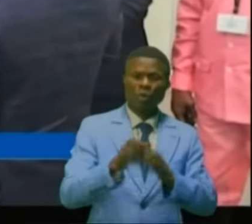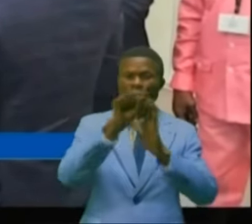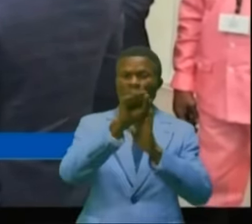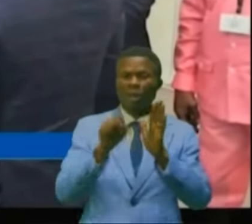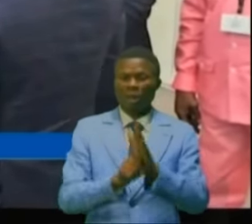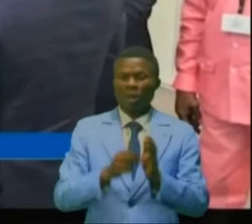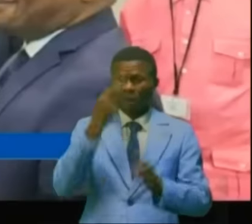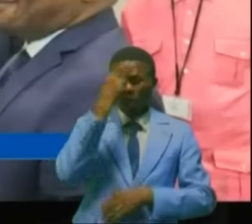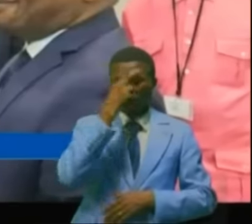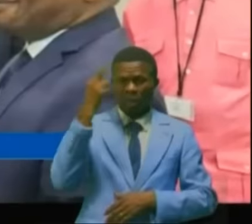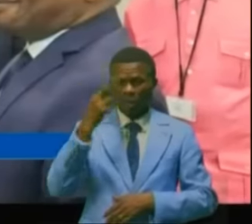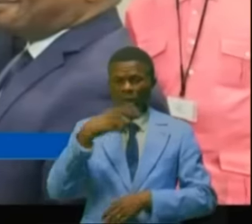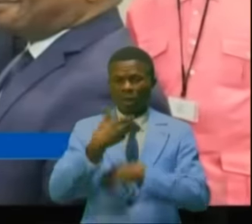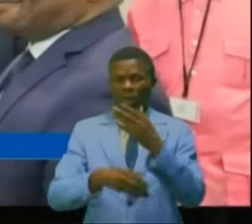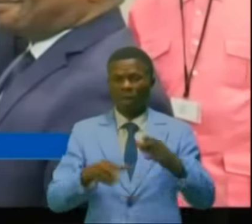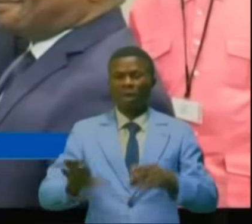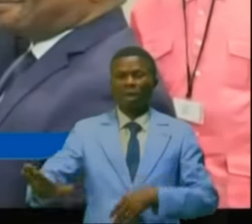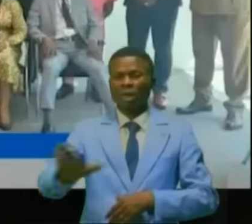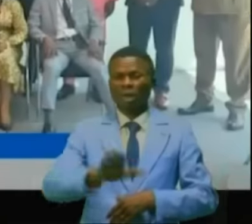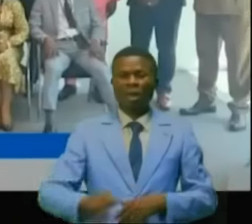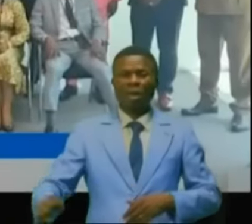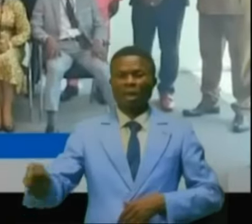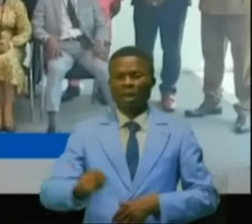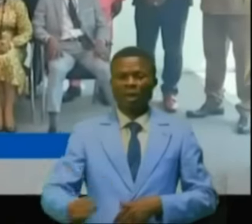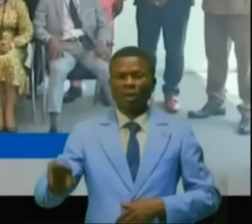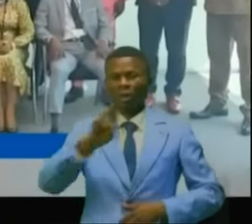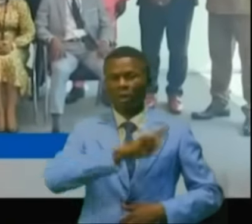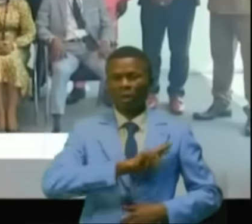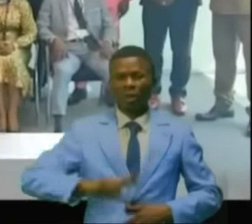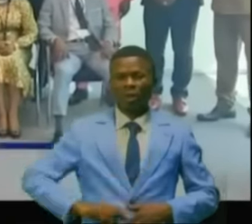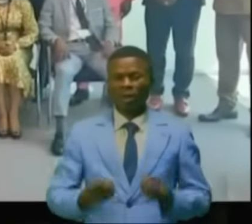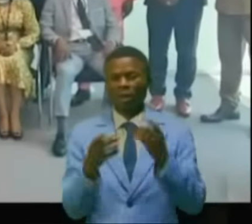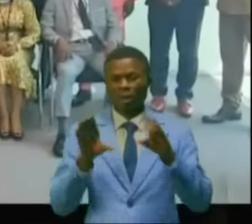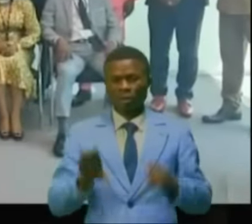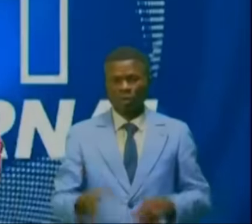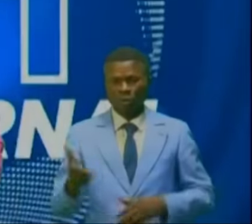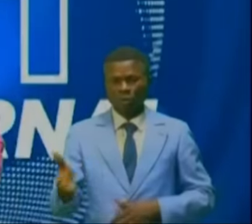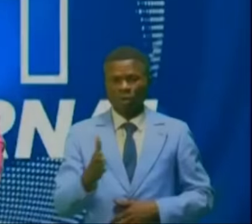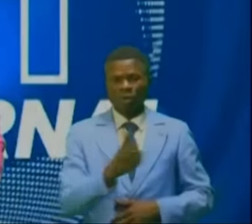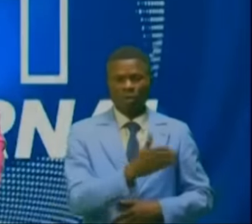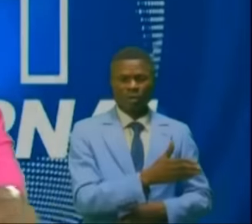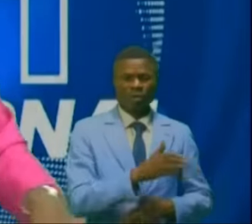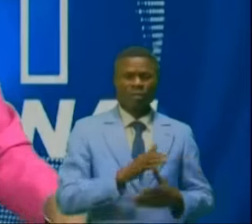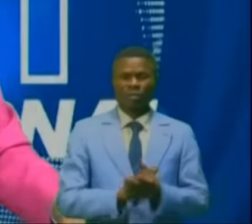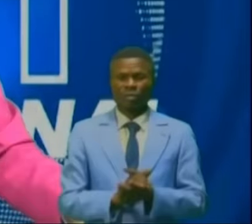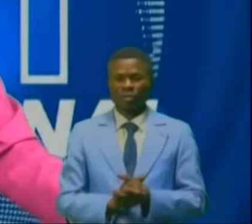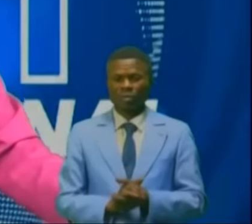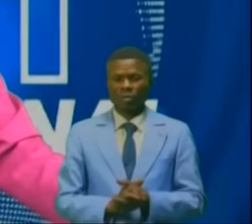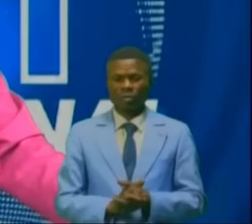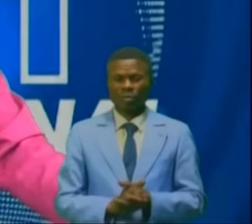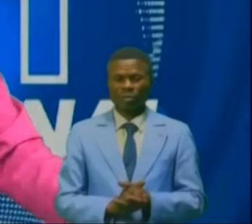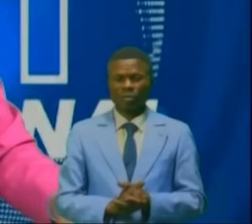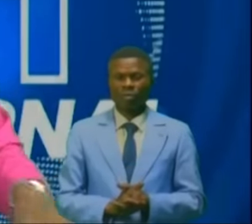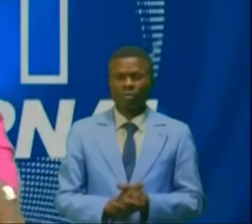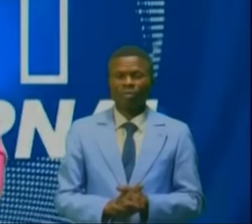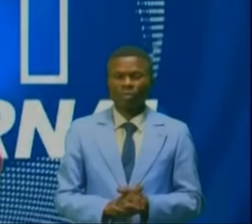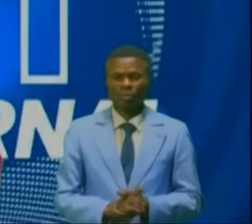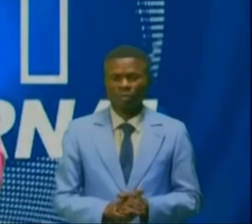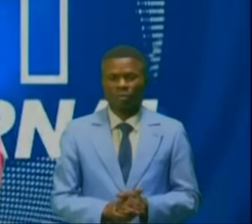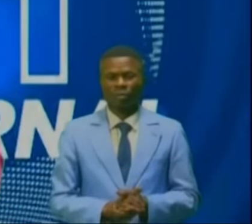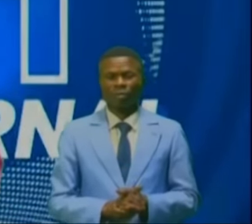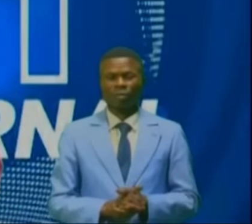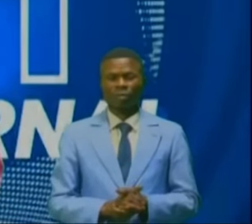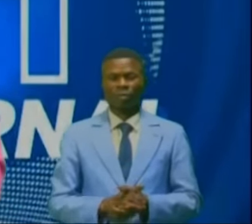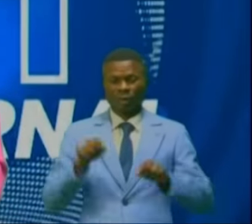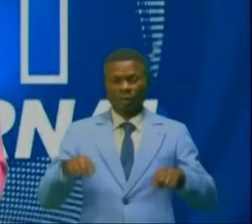Roms commis sur les territoires de la République démocratique du Congo. Un reportage d'Yvette Makoutima. Et puis,